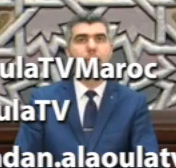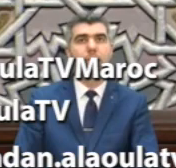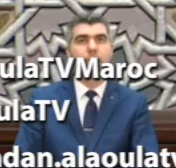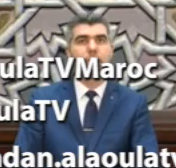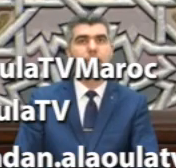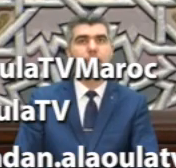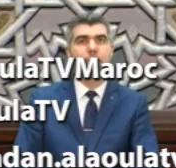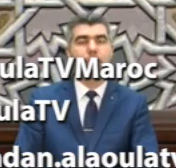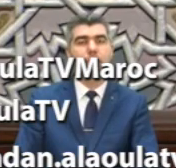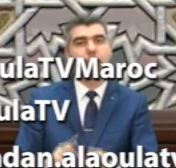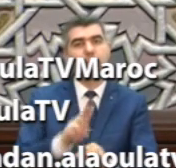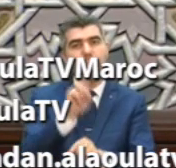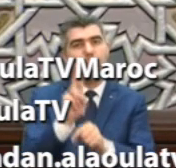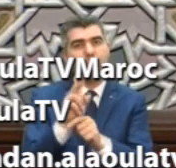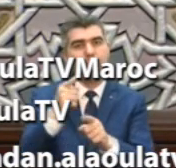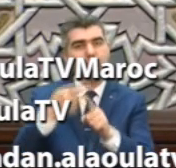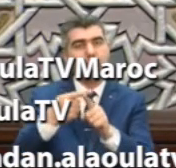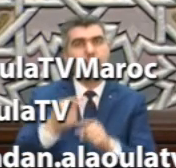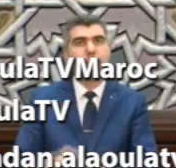تعقيب اضافي حول الموضوع؟